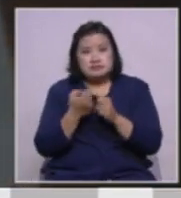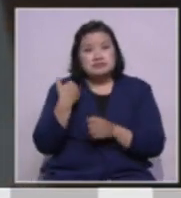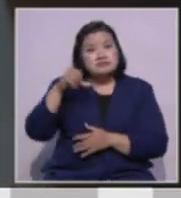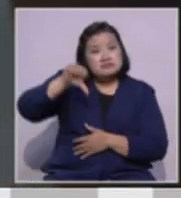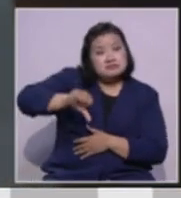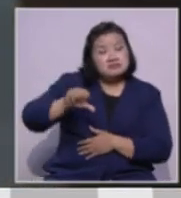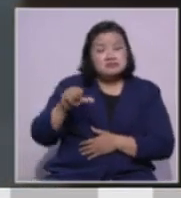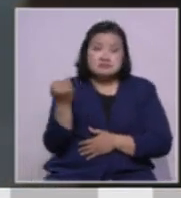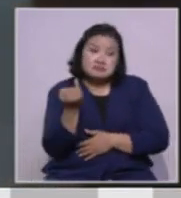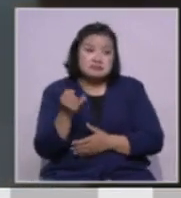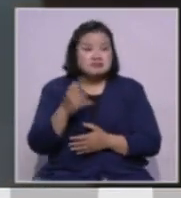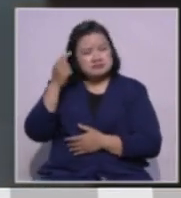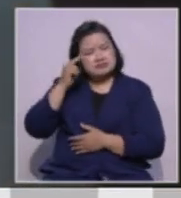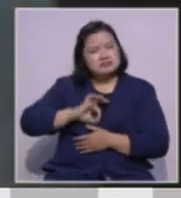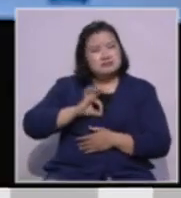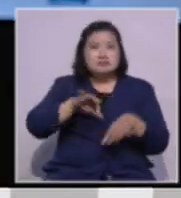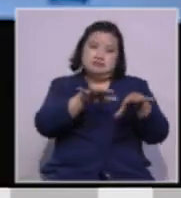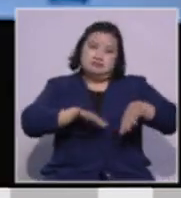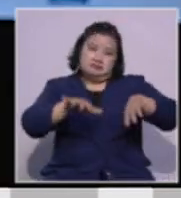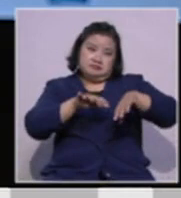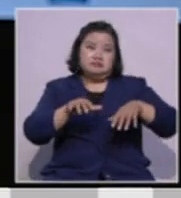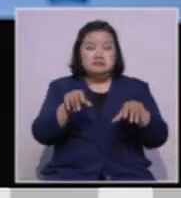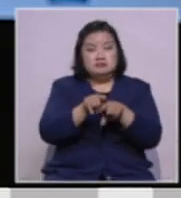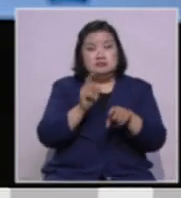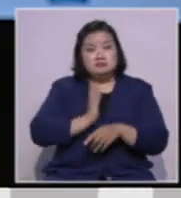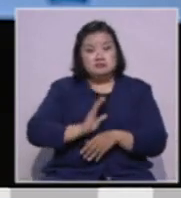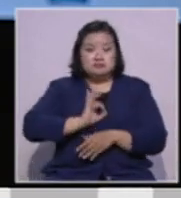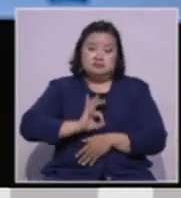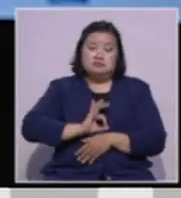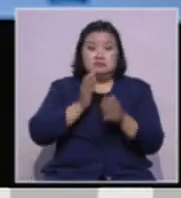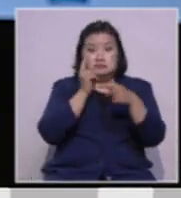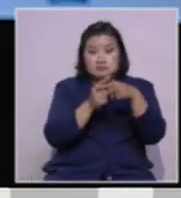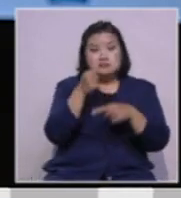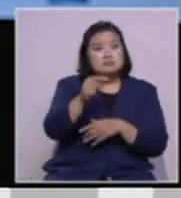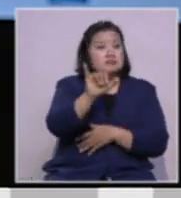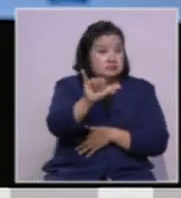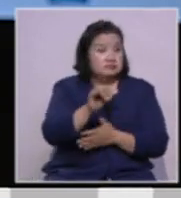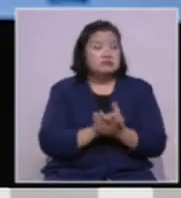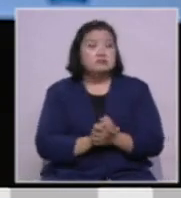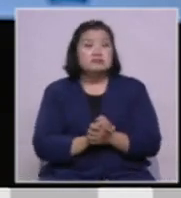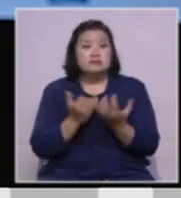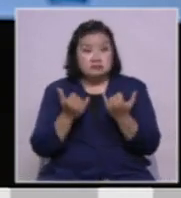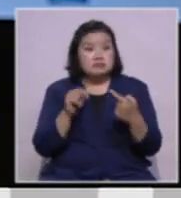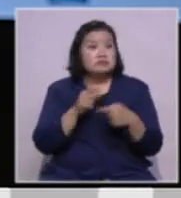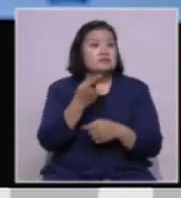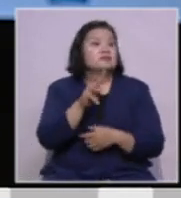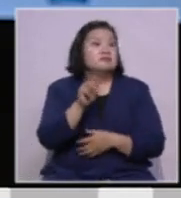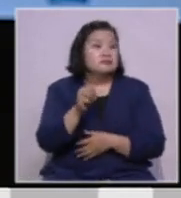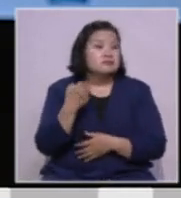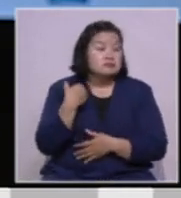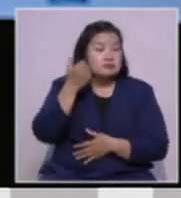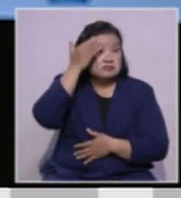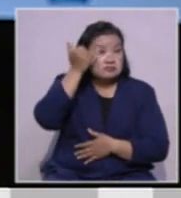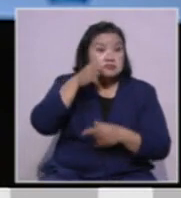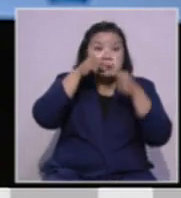ันจะดูนิ่งๆมันจะรู้สึกอะไรอย่างเง ี้ ย มันไม่มีเสียงตอบรับในเชิงบ วกใช่มั้ย อันนี้คือปัญหาคือประกาศครม.แล้วไม่มีเสียงตอบรับในเชิงบวกนะครับคุณชูวิทย์ก